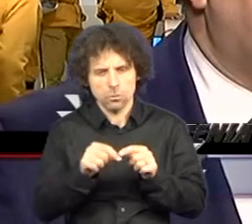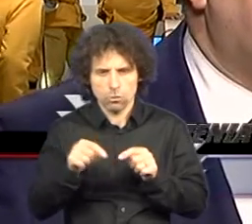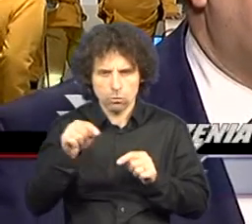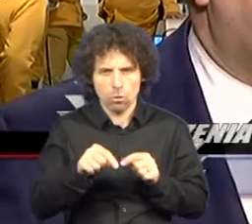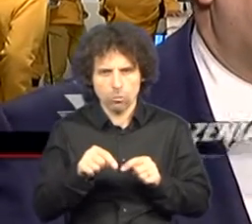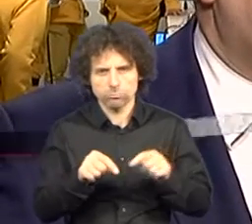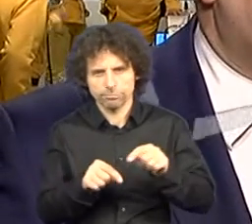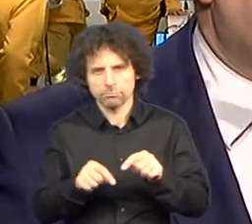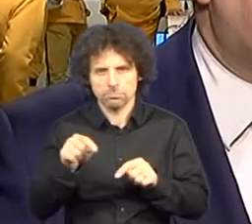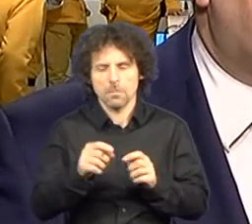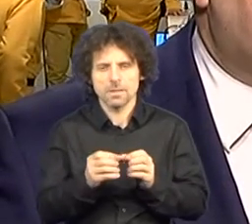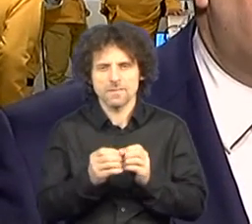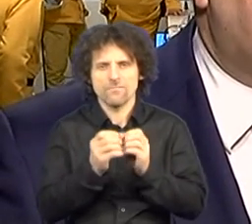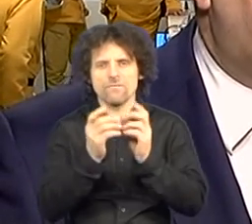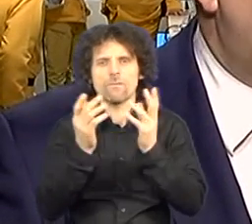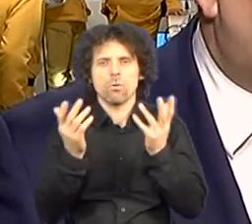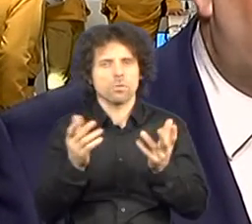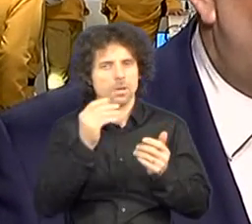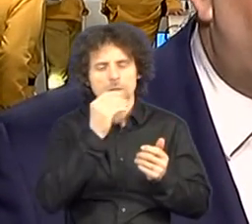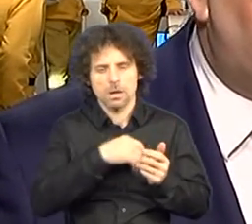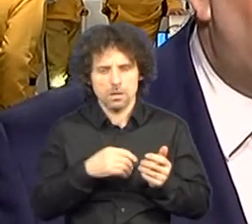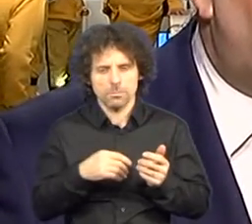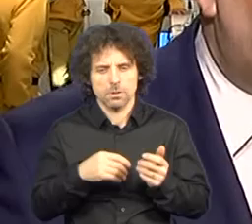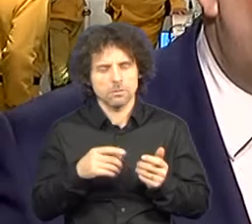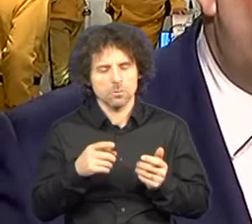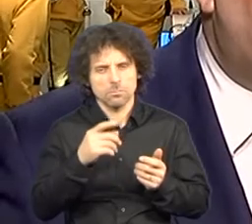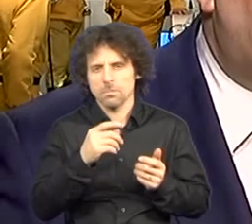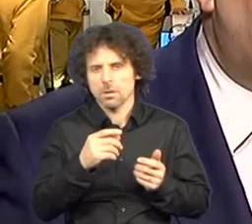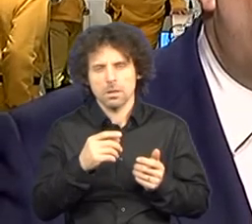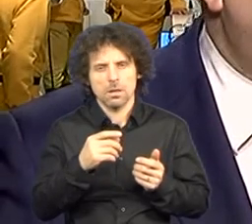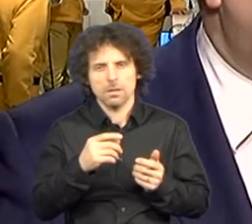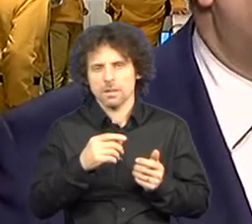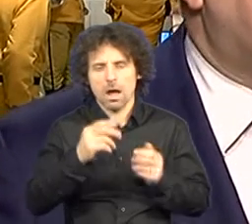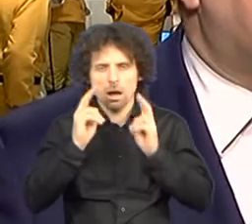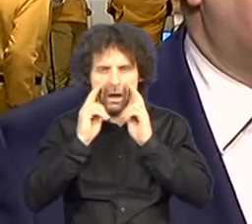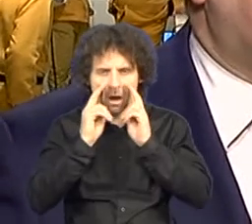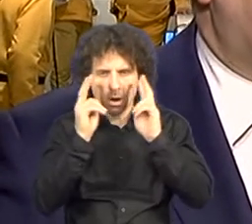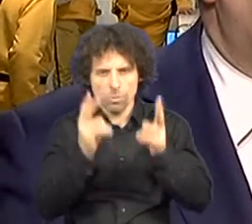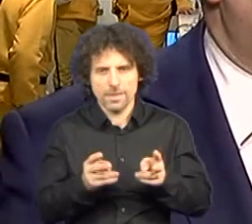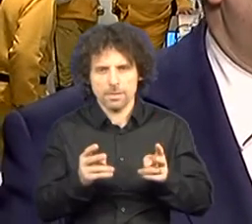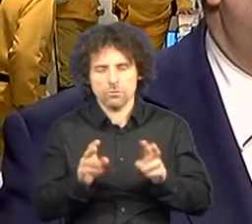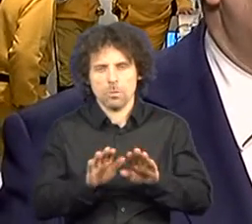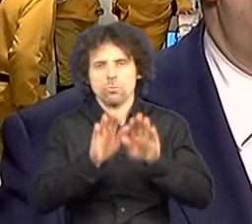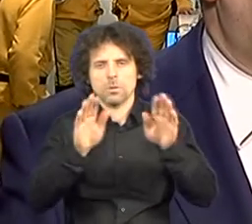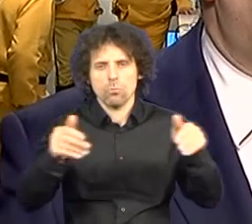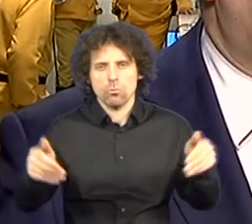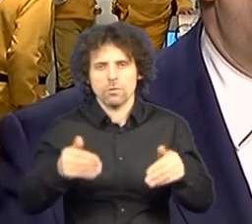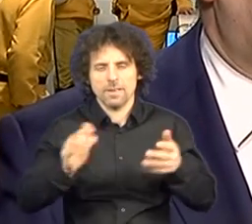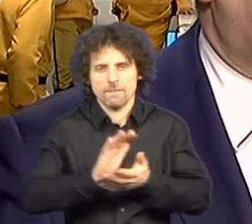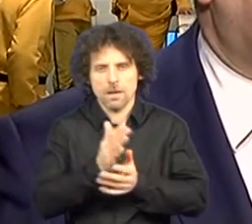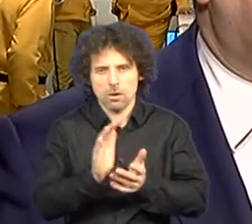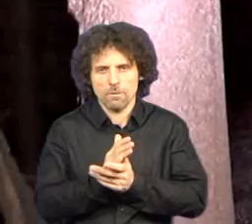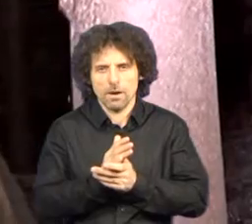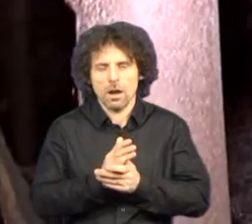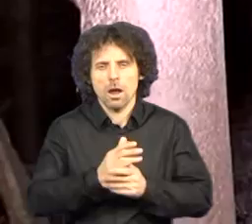do stworzenia najlepszego, najbardziej autentycznego Muzeum Górnictwa Węglowego